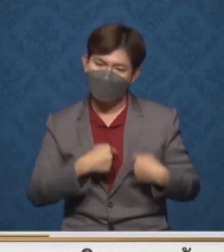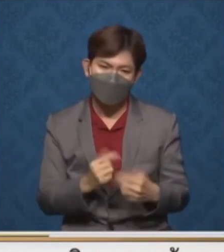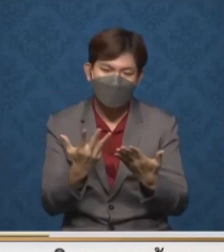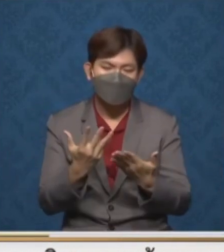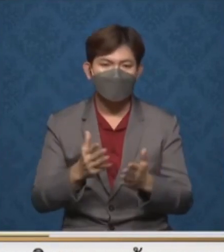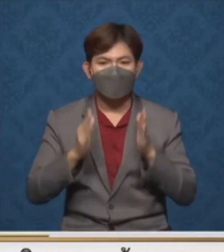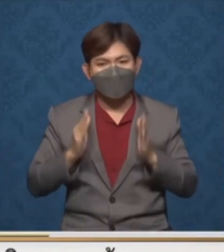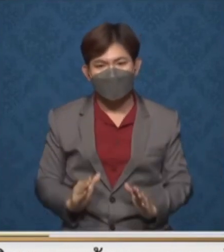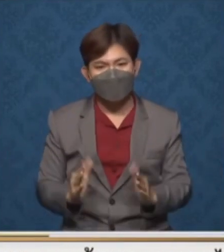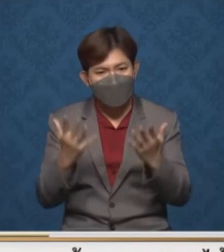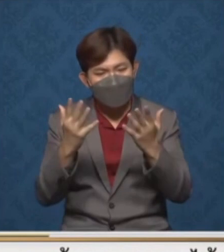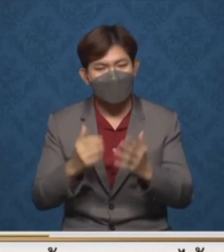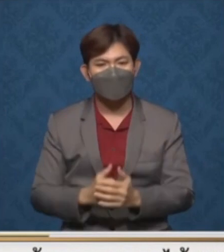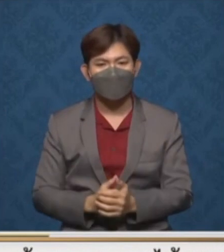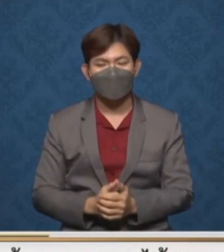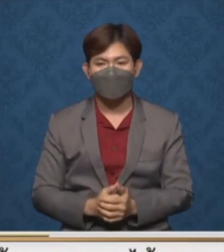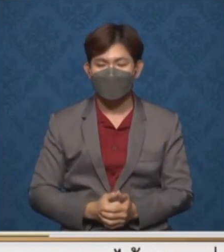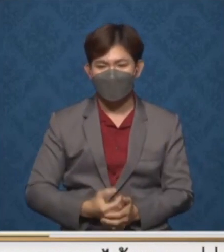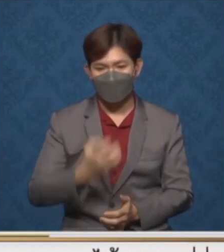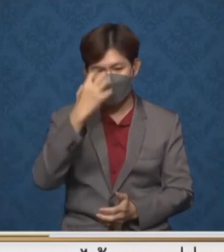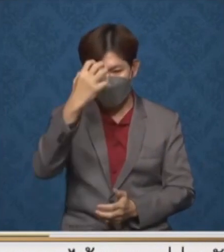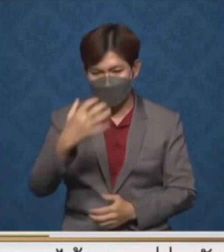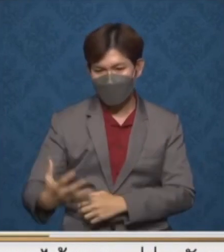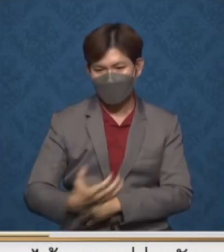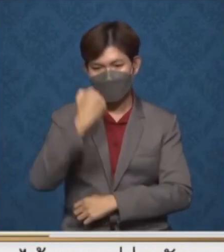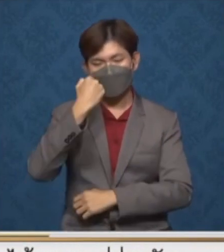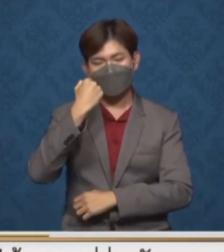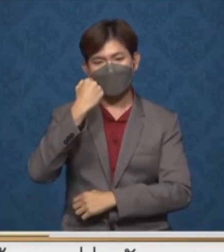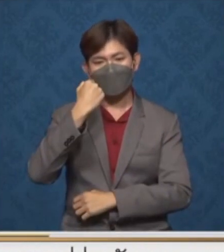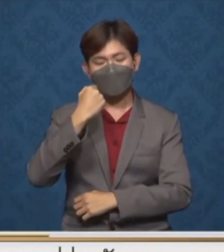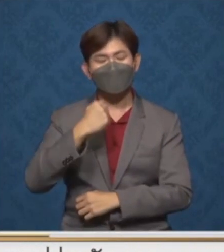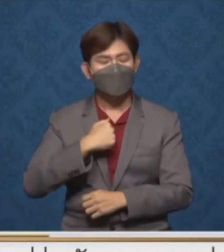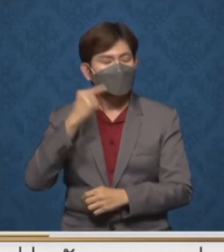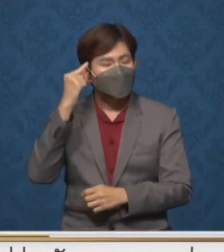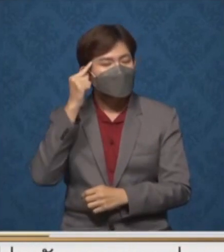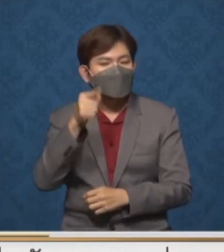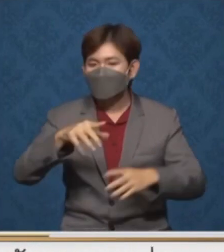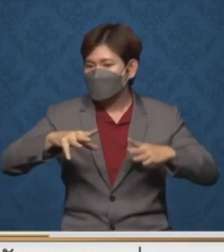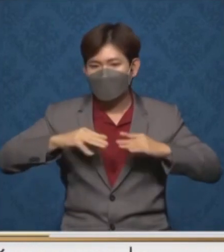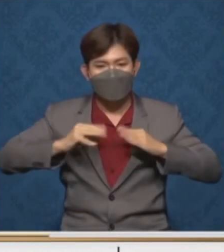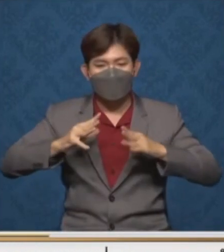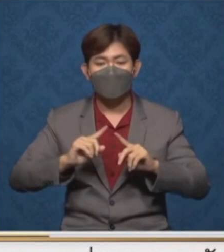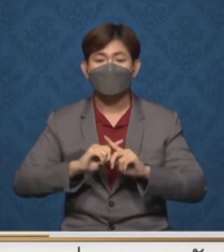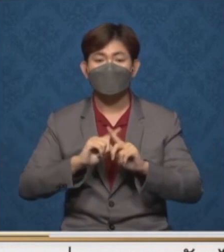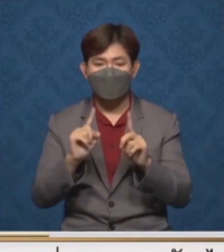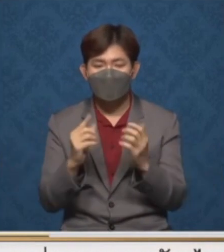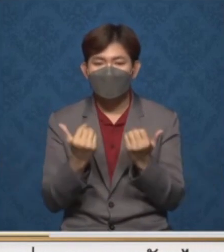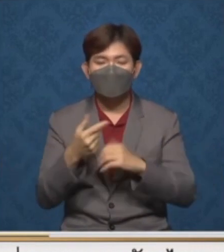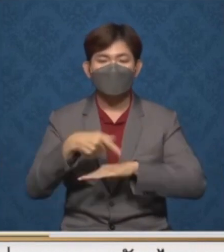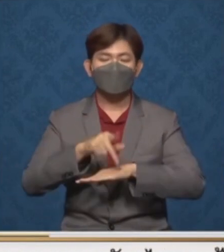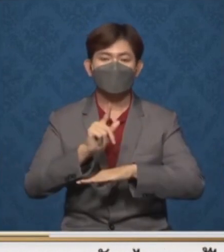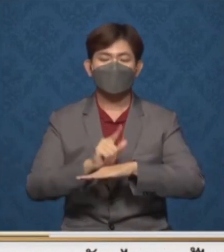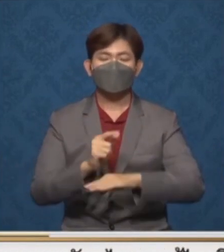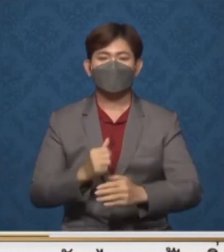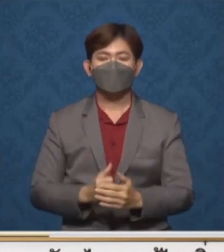ษย์อีกทั้งโอ้หังคลั่งอำนาจผมเชื่อว่าท่านคงไม่ยอมรับแต่อันนี้นะท่านประธานครับ